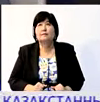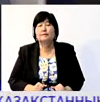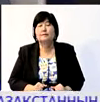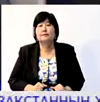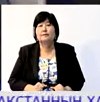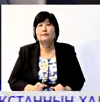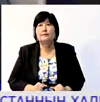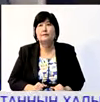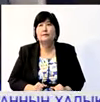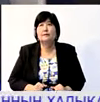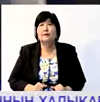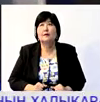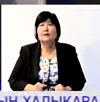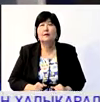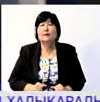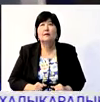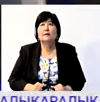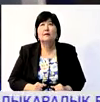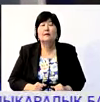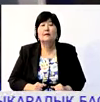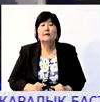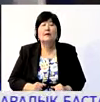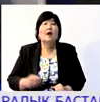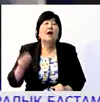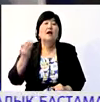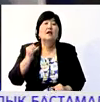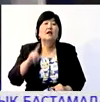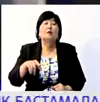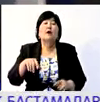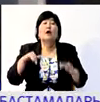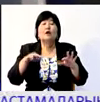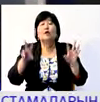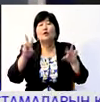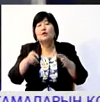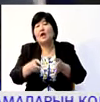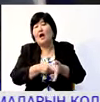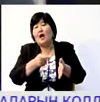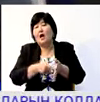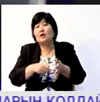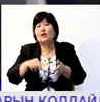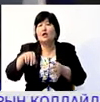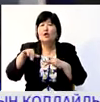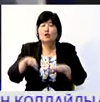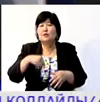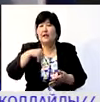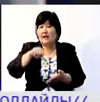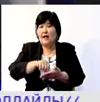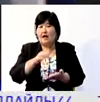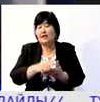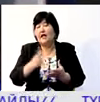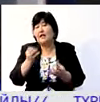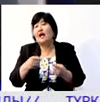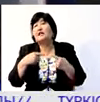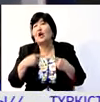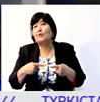Шырабат қала жұртында өтіп жатқан археологиялық қазба жұмыстарына қатысып жүрмін. Тағы басқа